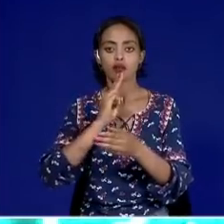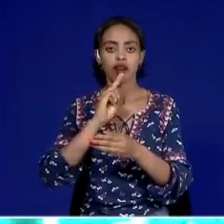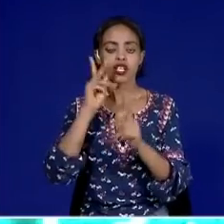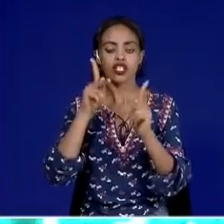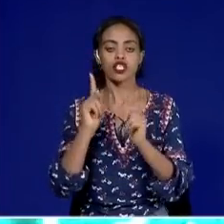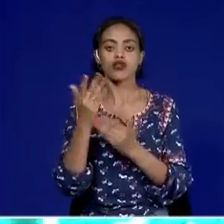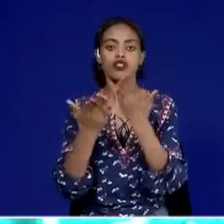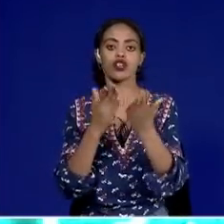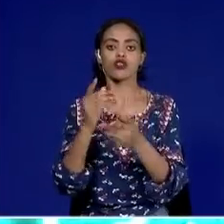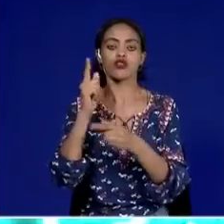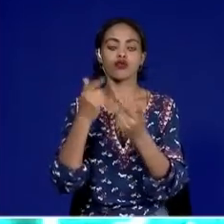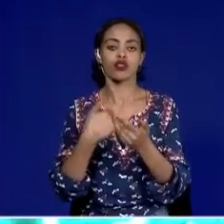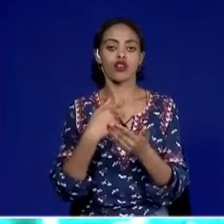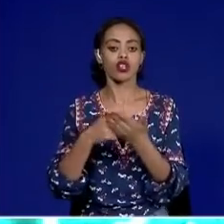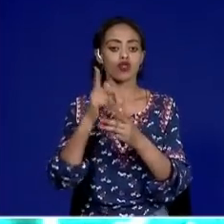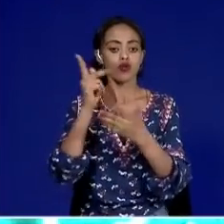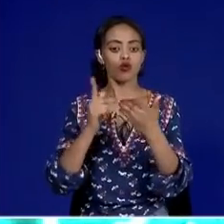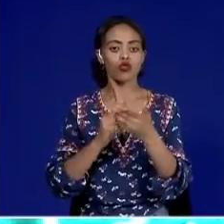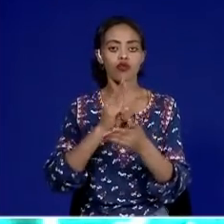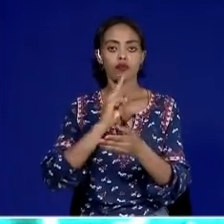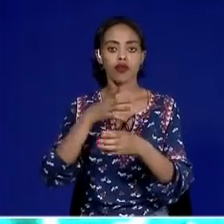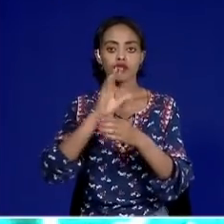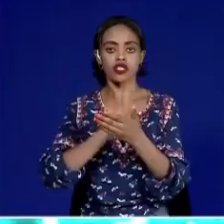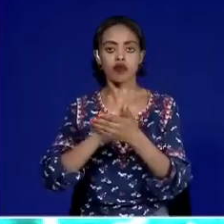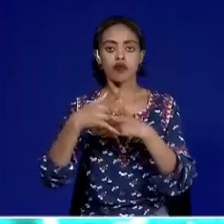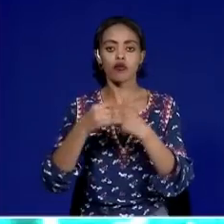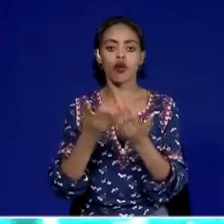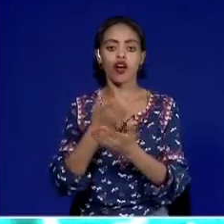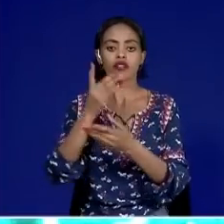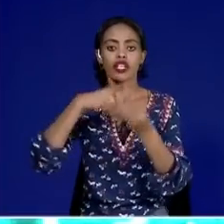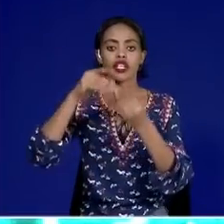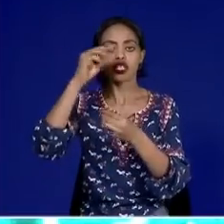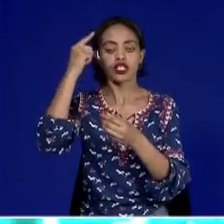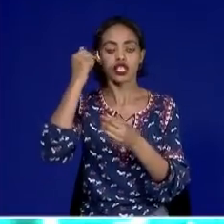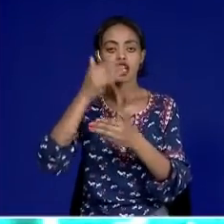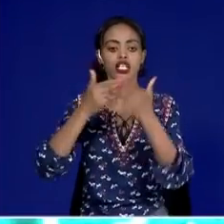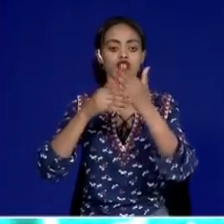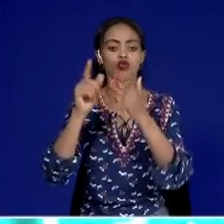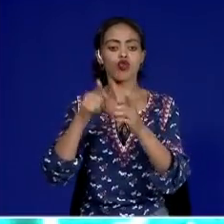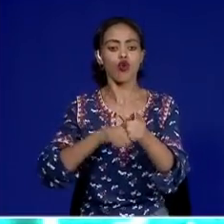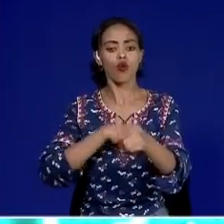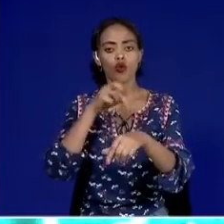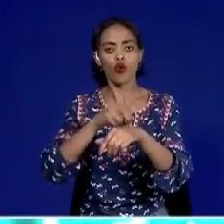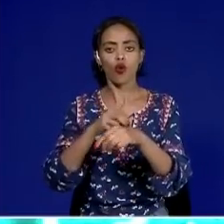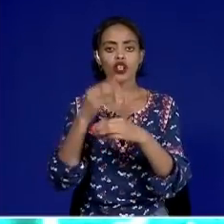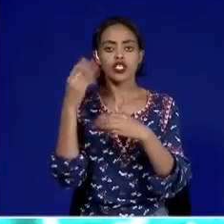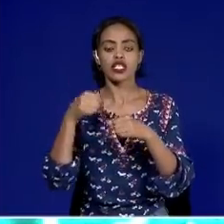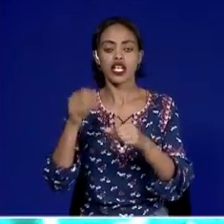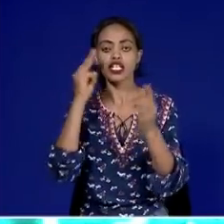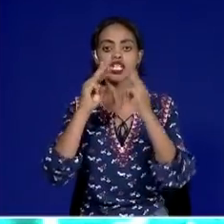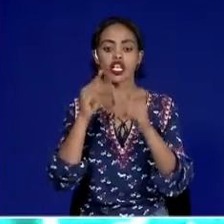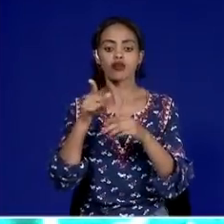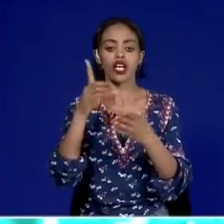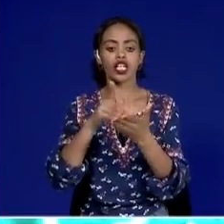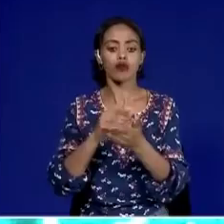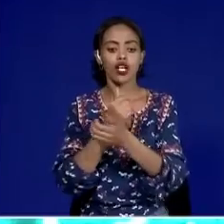هب كمز جمرة تقليتهم تي بروجكت صوري مستماي ببيرو هافتي مايكل التقرأي استهنس أنتخن ننوح عوان نسألحس أقام صوري مستماي